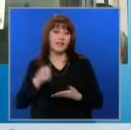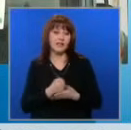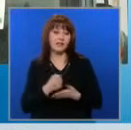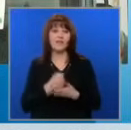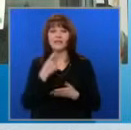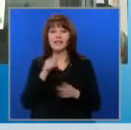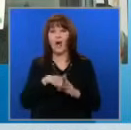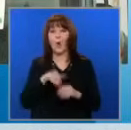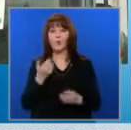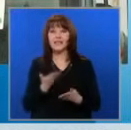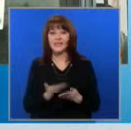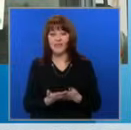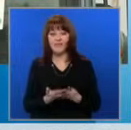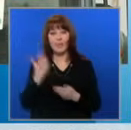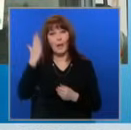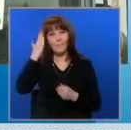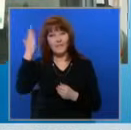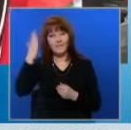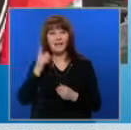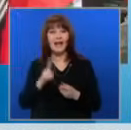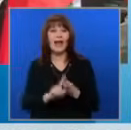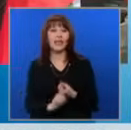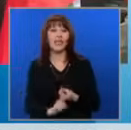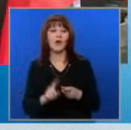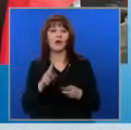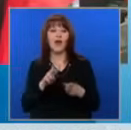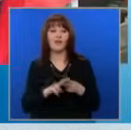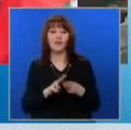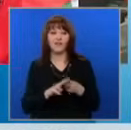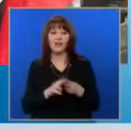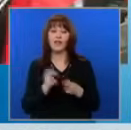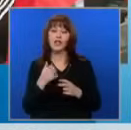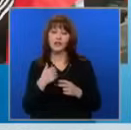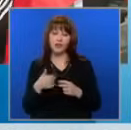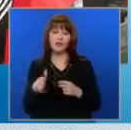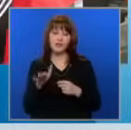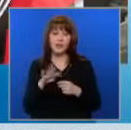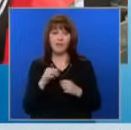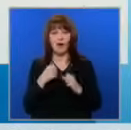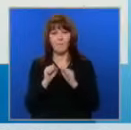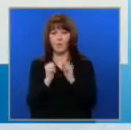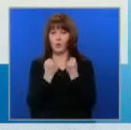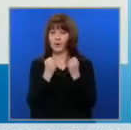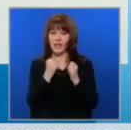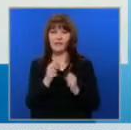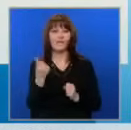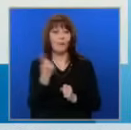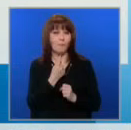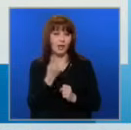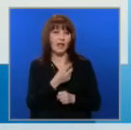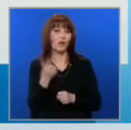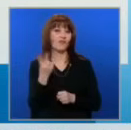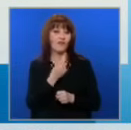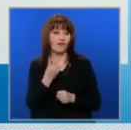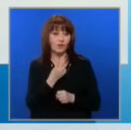министър Кирил Вътев и заявиха, че ще продължат протестите. Протести ще има в понеделник. Ще има и във вторник, когато в София